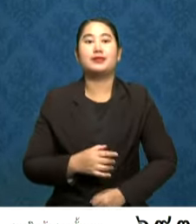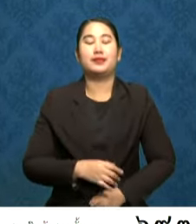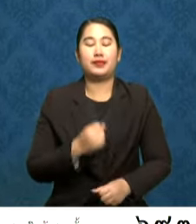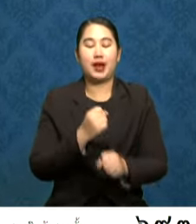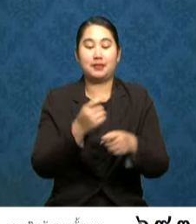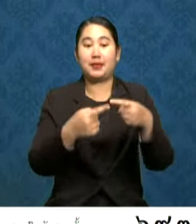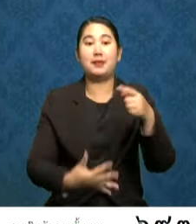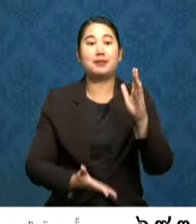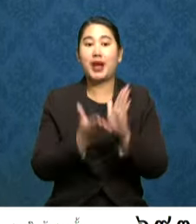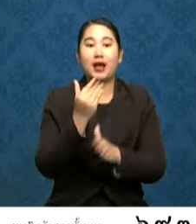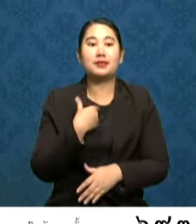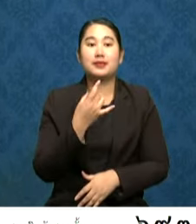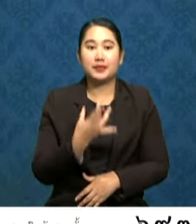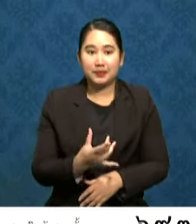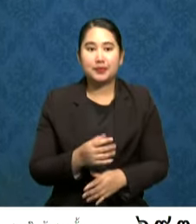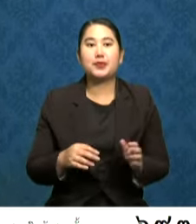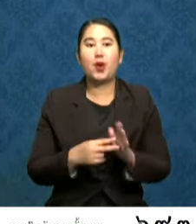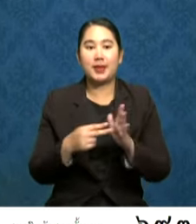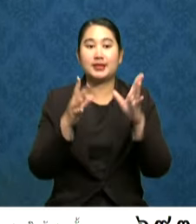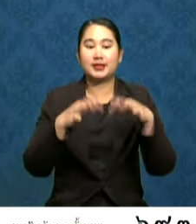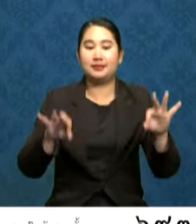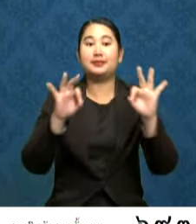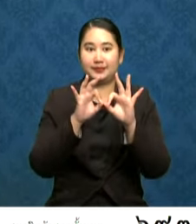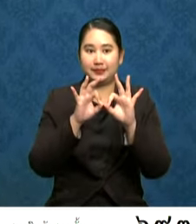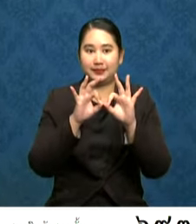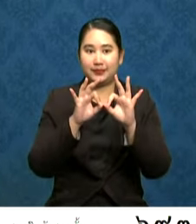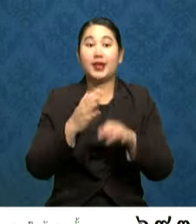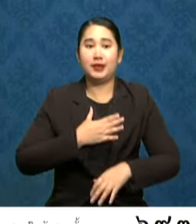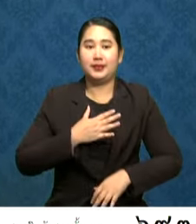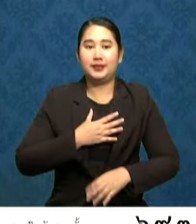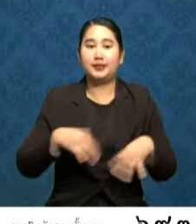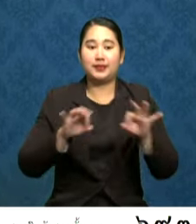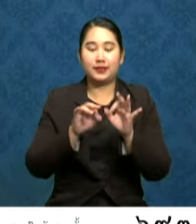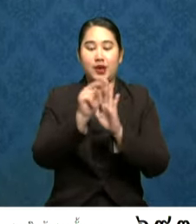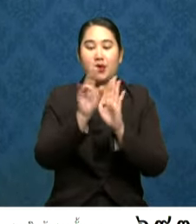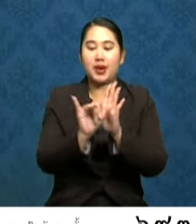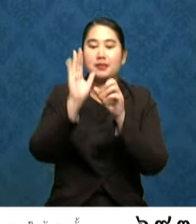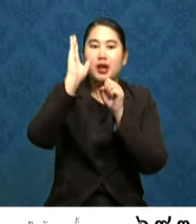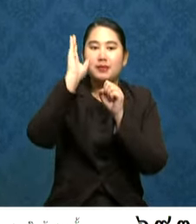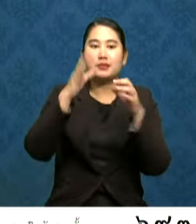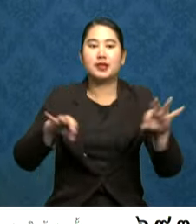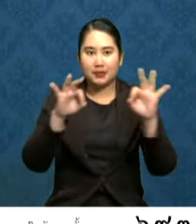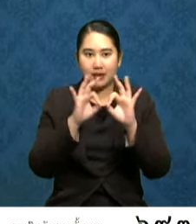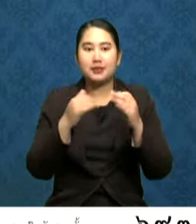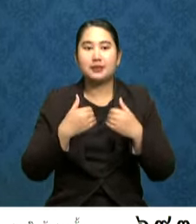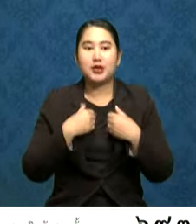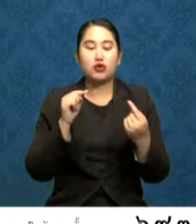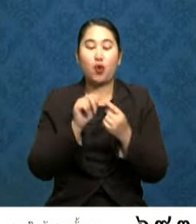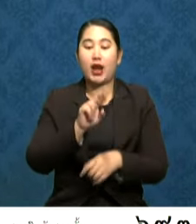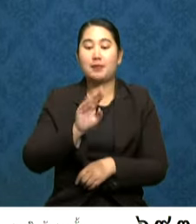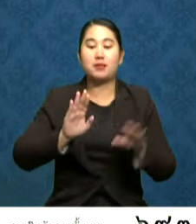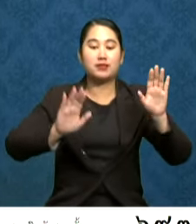สำเร็จบ้างค่ะมันเลยเป็นความสำคัญค่ะสำหรับดิฉันนะคะว่าการแถลงนโยบายเี่มันเป็นเครื่องมือที่สำคัญของระบอบ